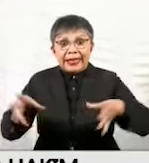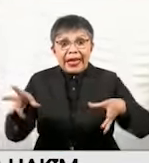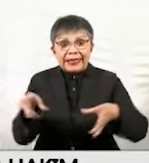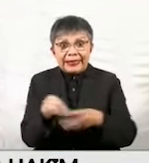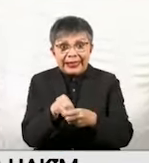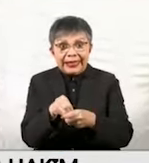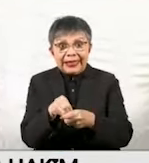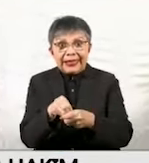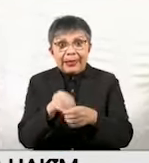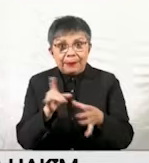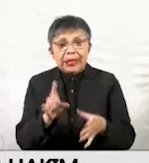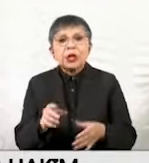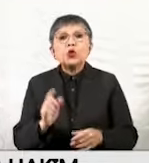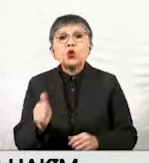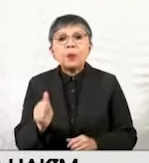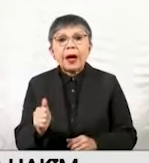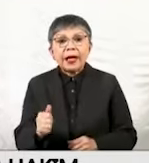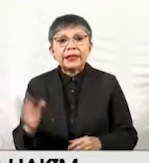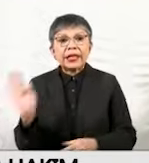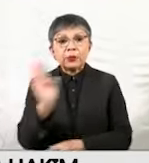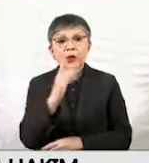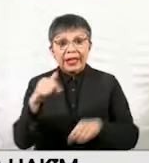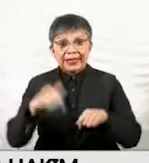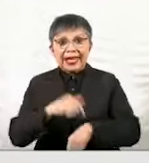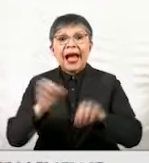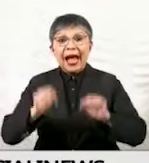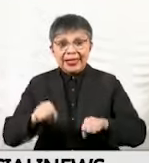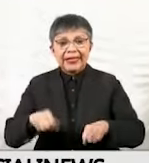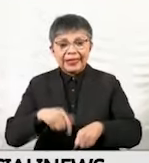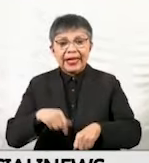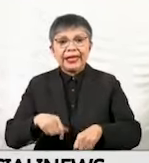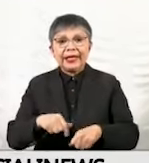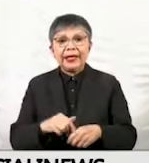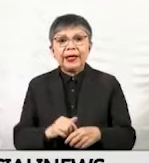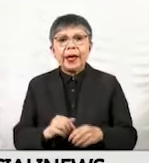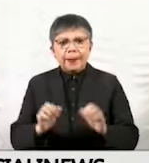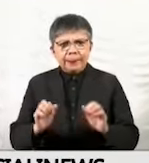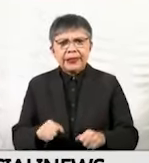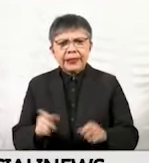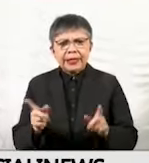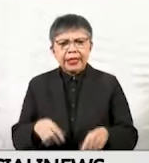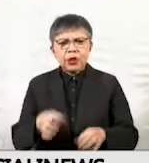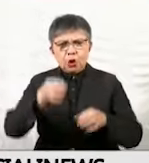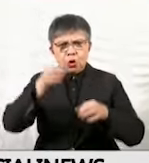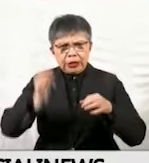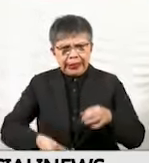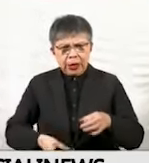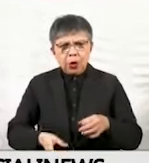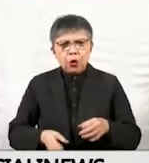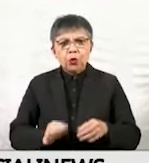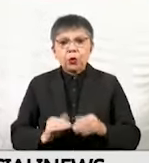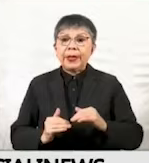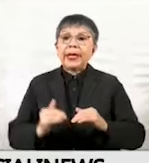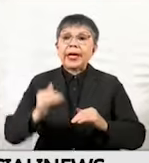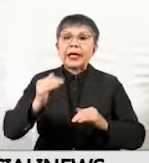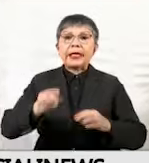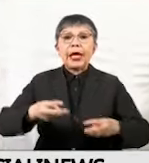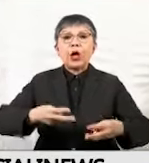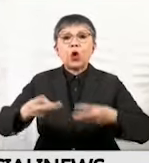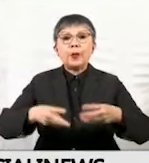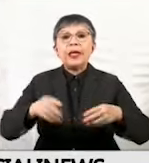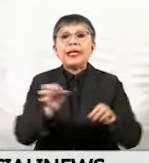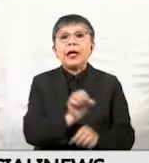sehingga transportasi yang ada bisa menjadi solusi untuk meningkatkan ekonomi